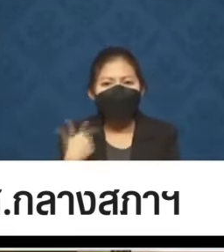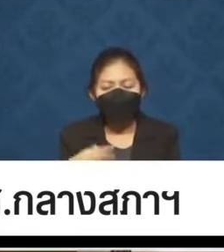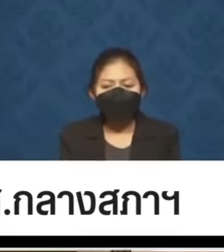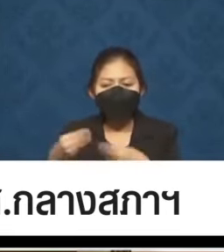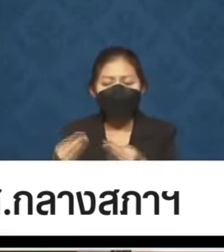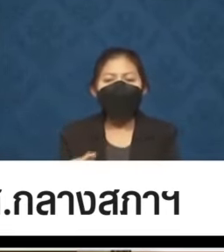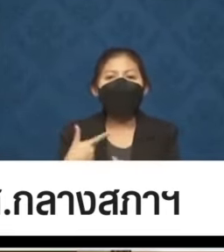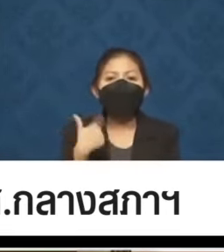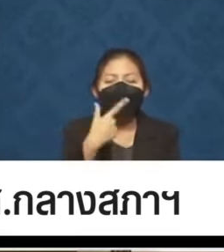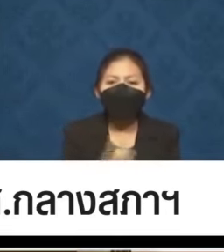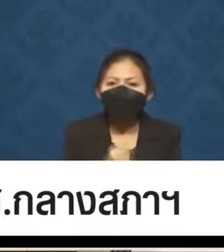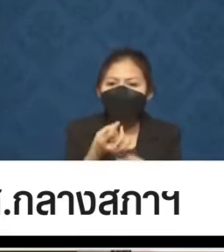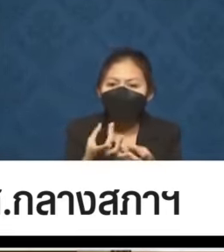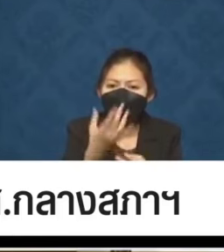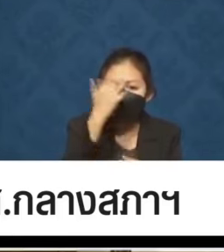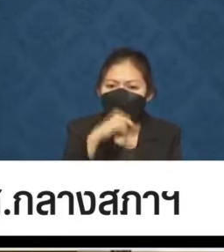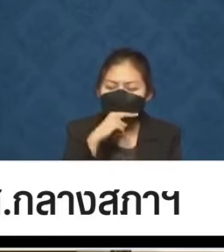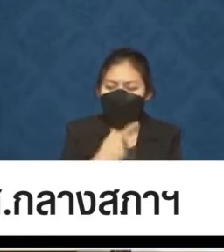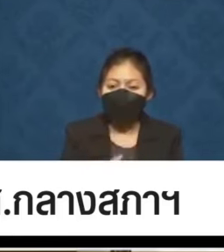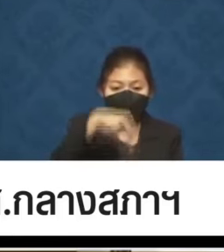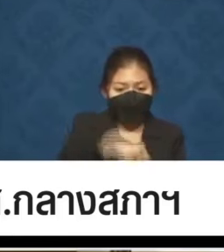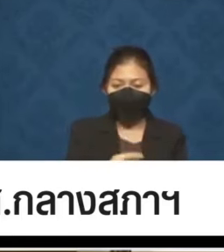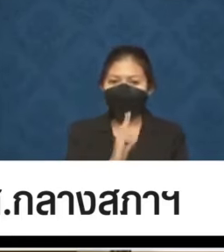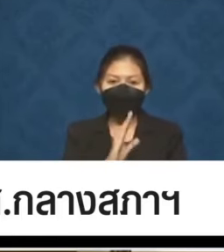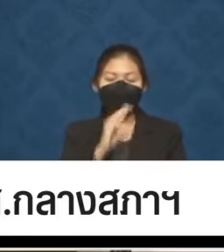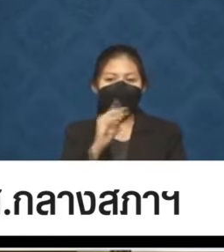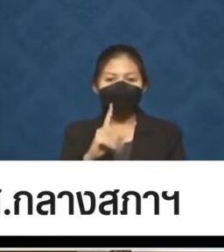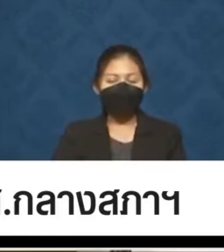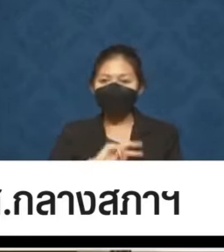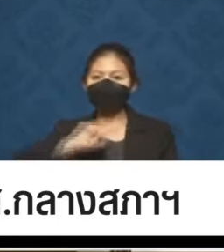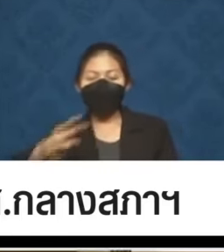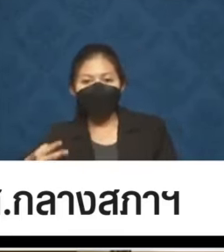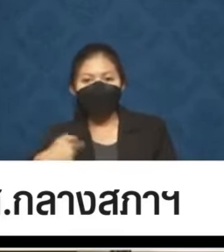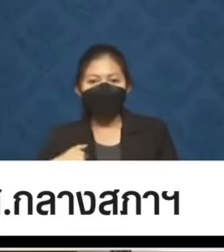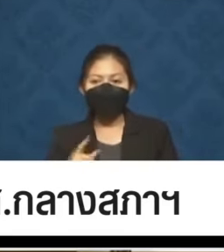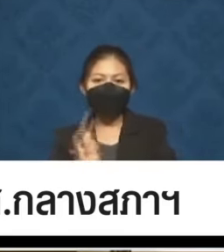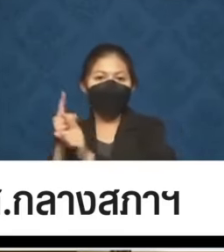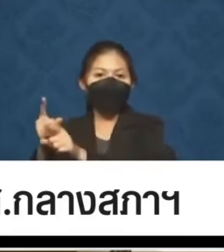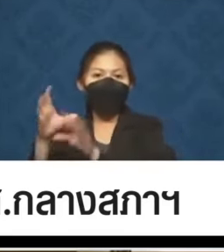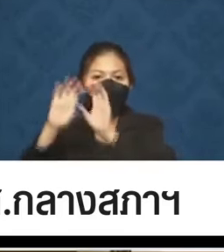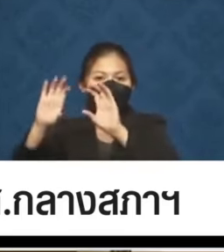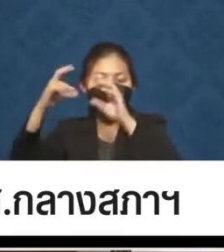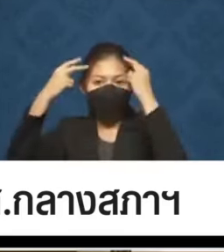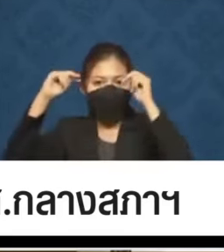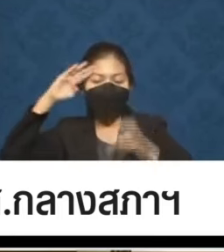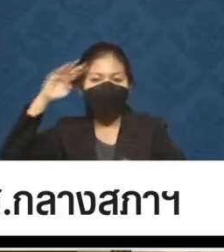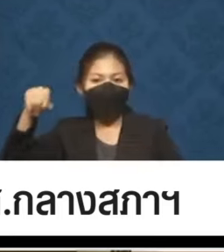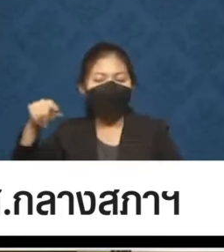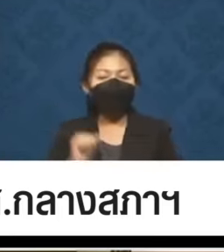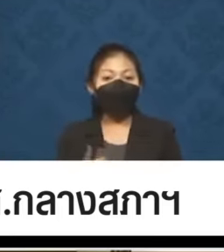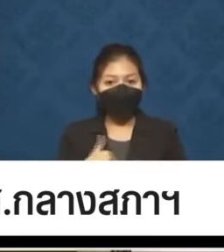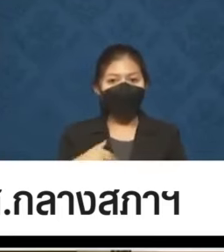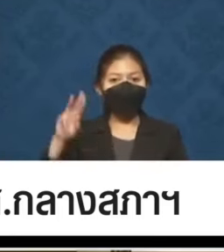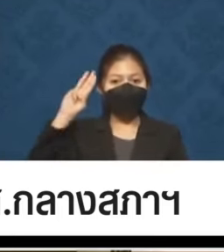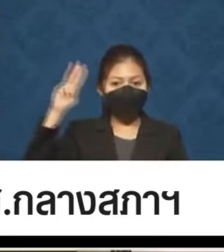ไมพวกเขาเหล่านั้นจึงเปลี่ยนจุดยื่นผมบอกเลยนะครับสัญญาที่ผมให้ไว้กับประชาช